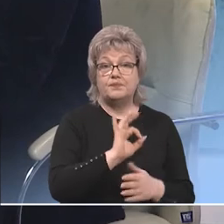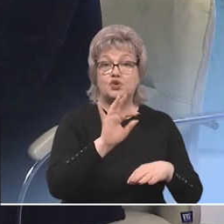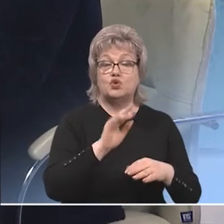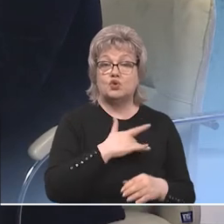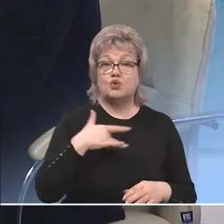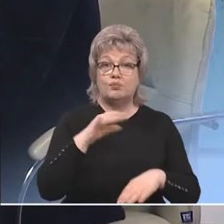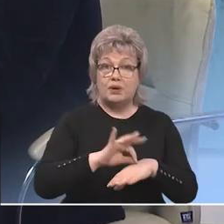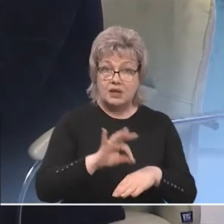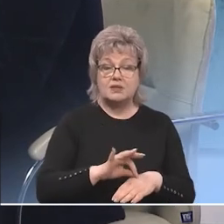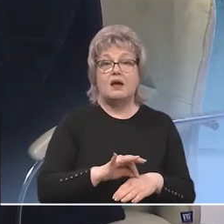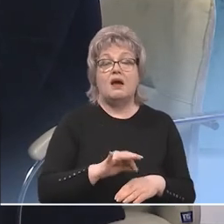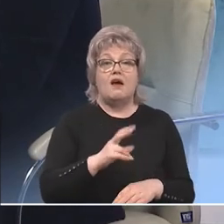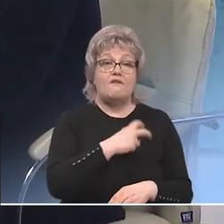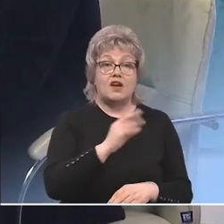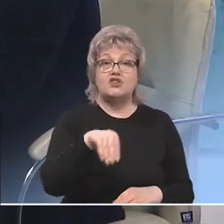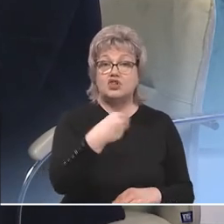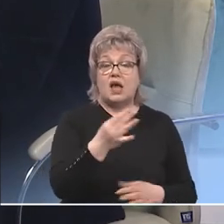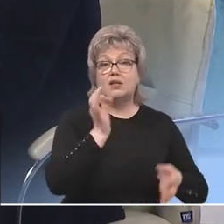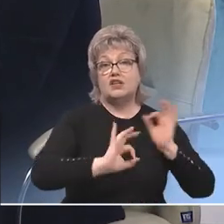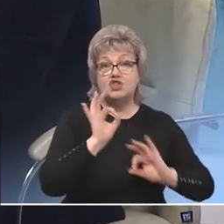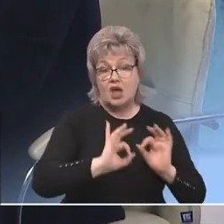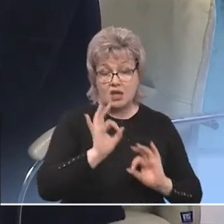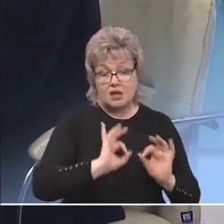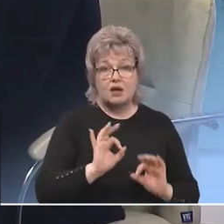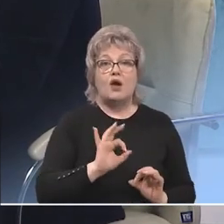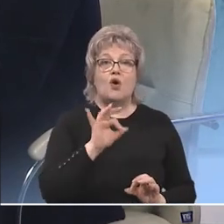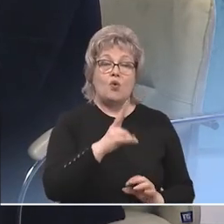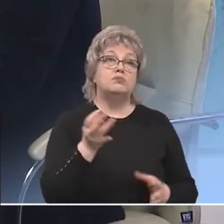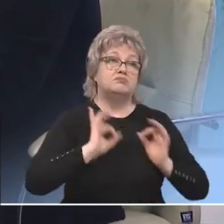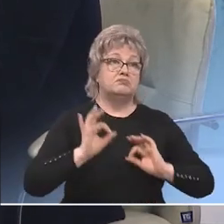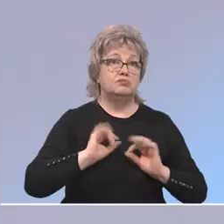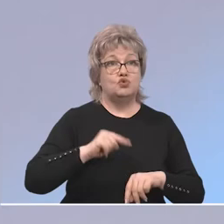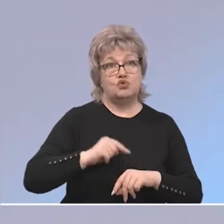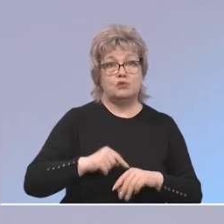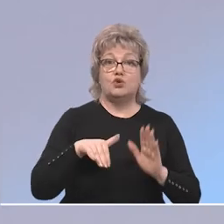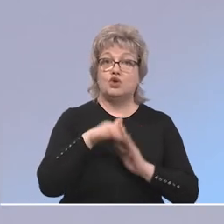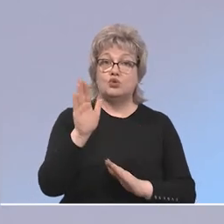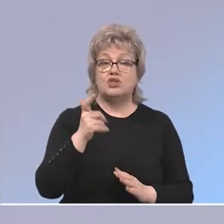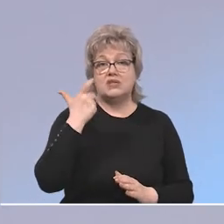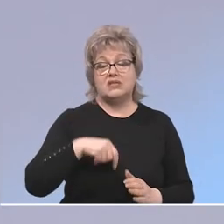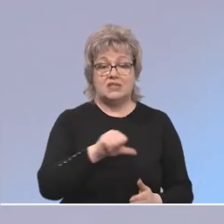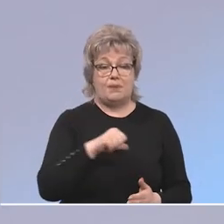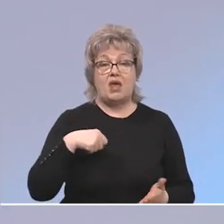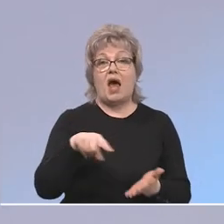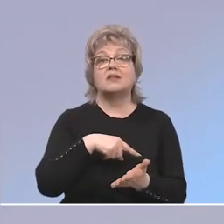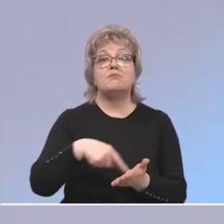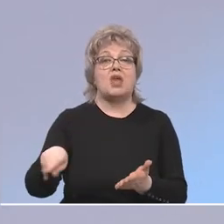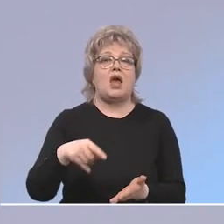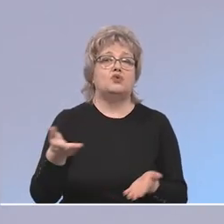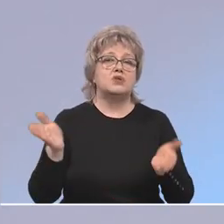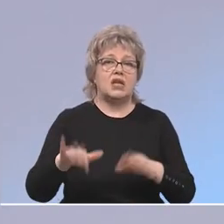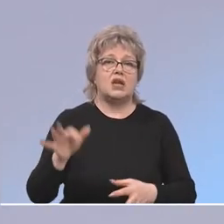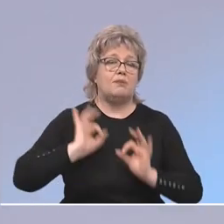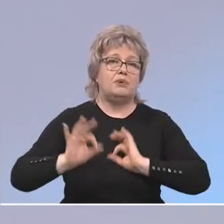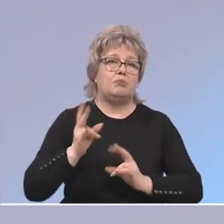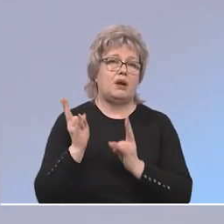лечение, он его проходит, ему стало легче, и он думает, что он здоров, и сам себе отменяет курс, да, лечения.